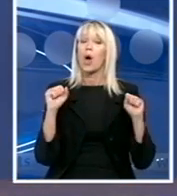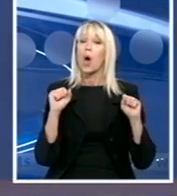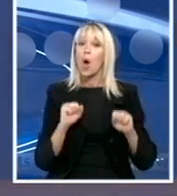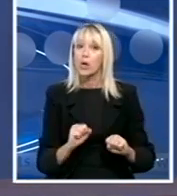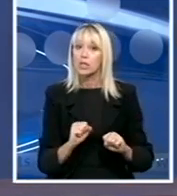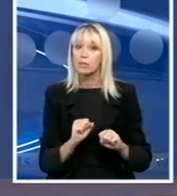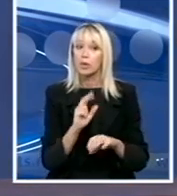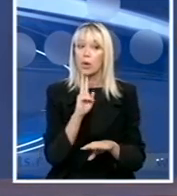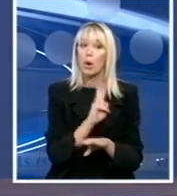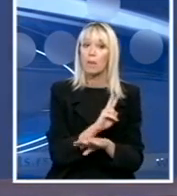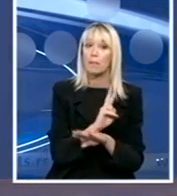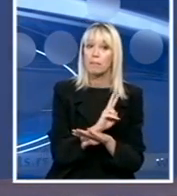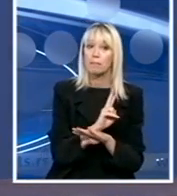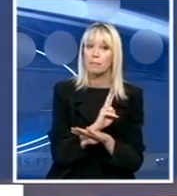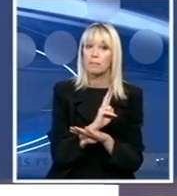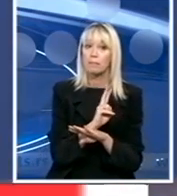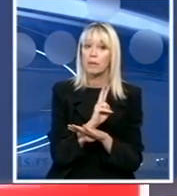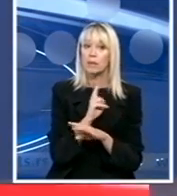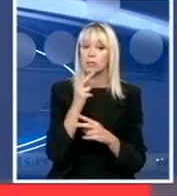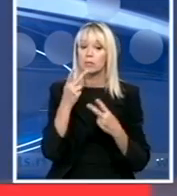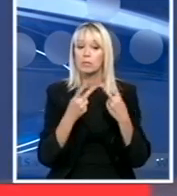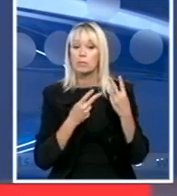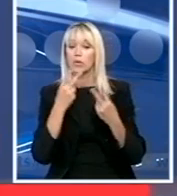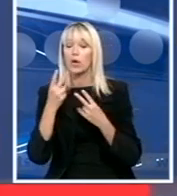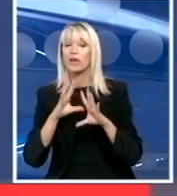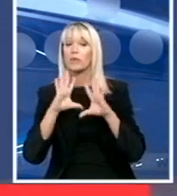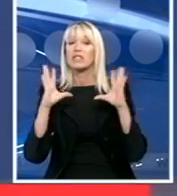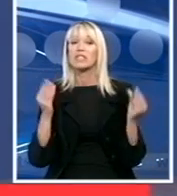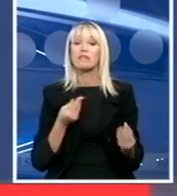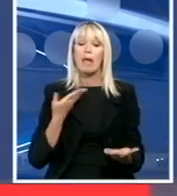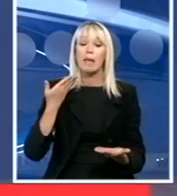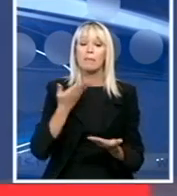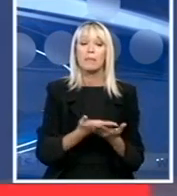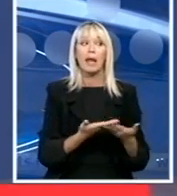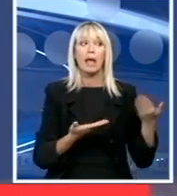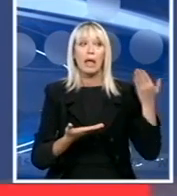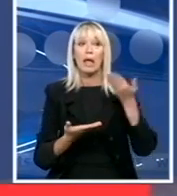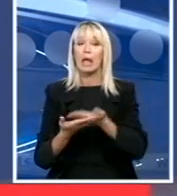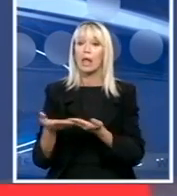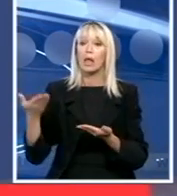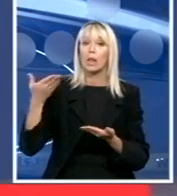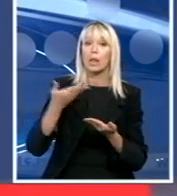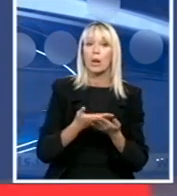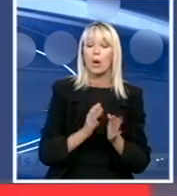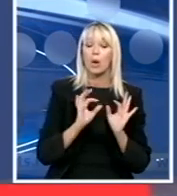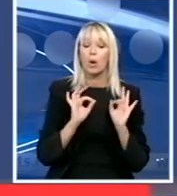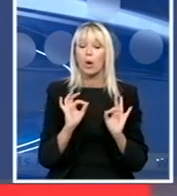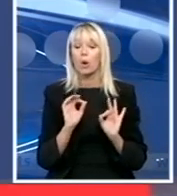svi predlozi, svih onih proizvođača koji su stigli u neku fazu kliničkog istraživanja,